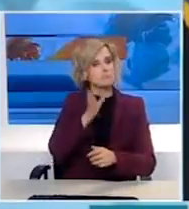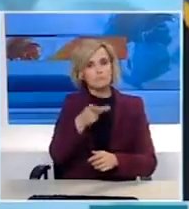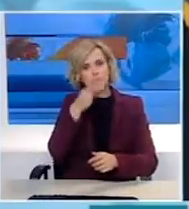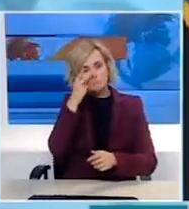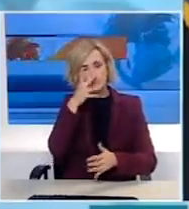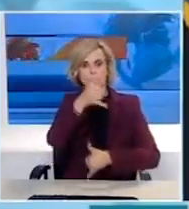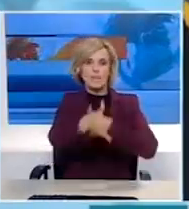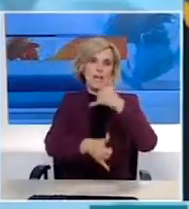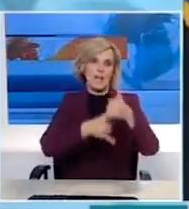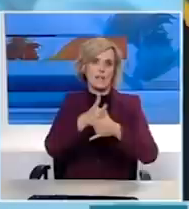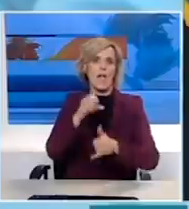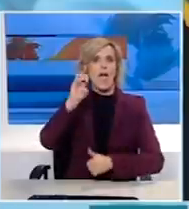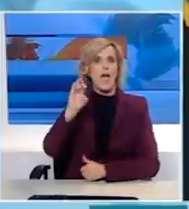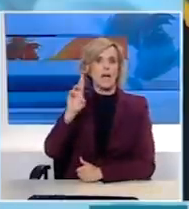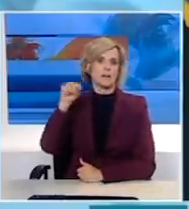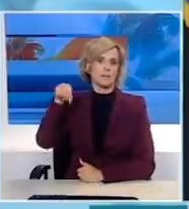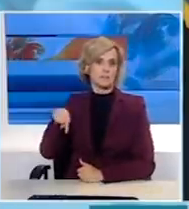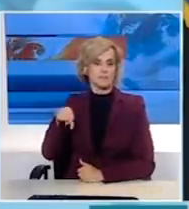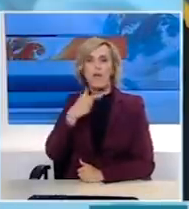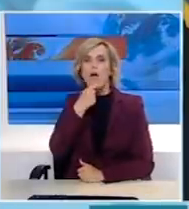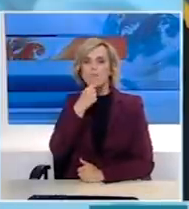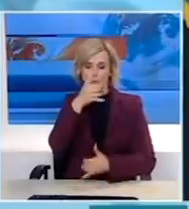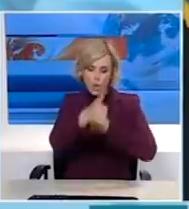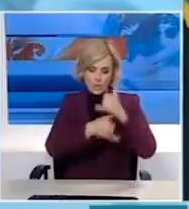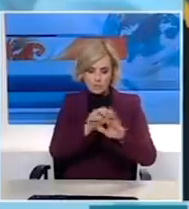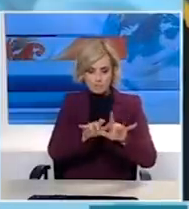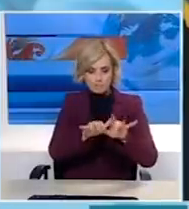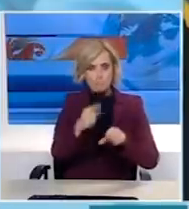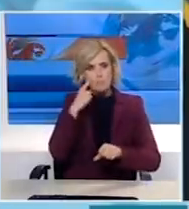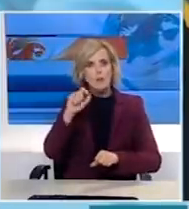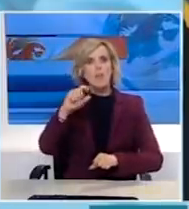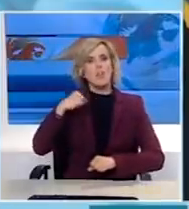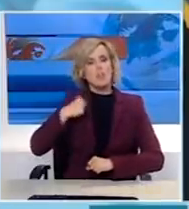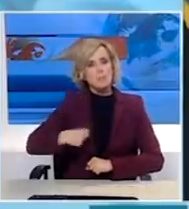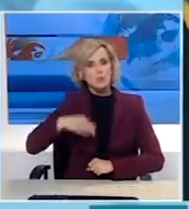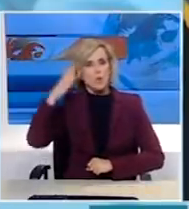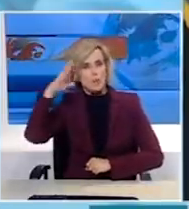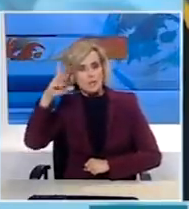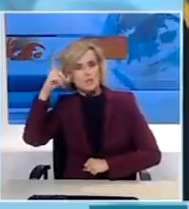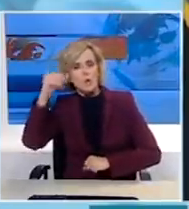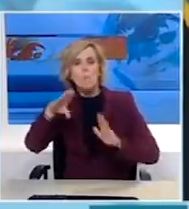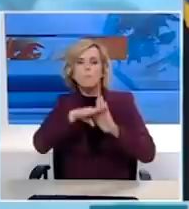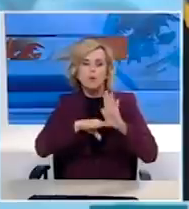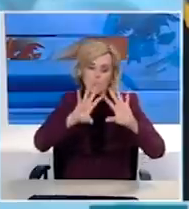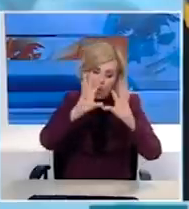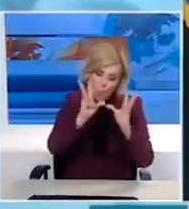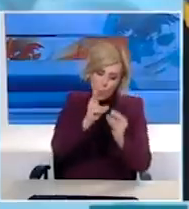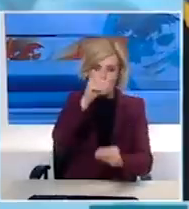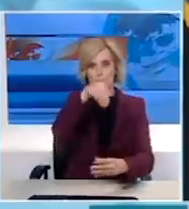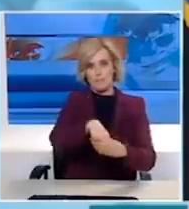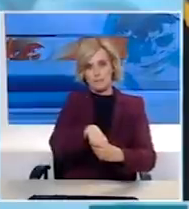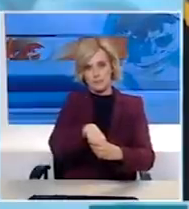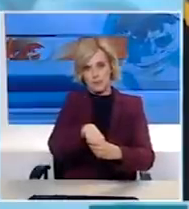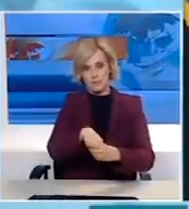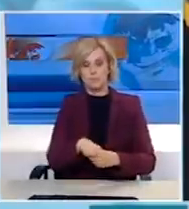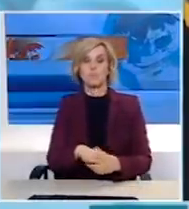τη σχετική ιστοσελίδα της ΕΡΤ, όπου θα βρουν τα μαθήματα που έχουν ήδη προβληθεί ανατάξεις, καθώς και τον προγραμματισμό της εκπαιδευτικής τηλεόρασης. Τέλος,